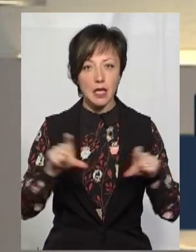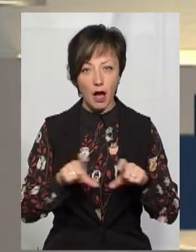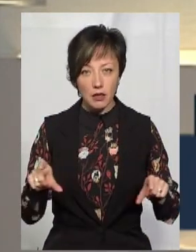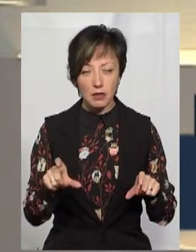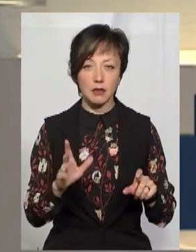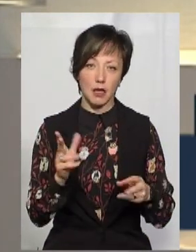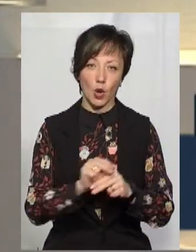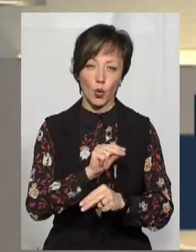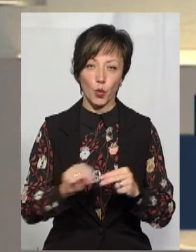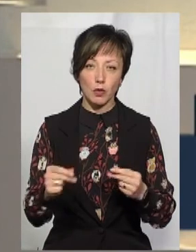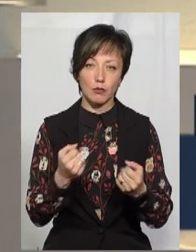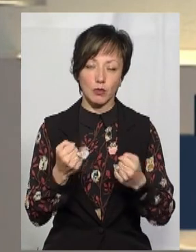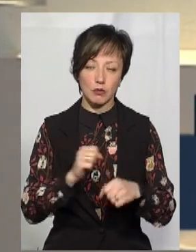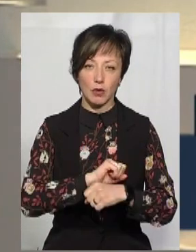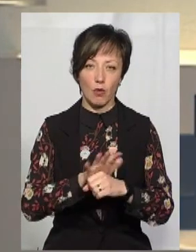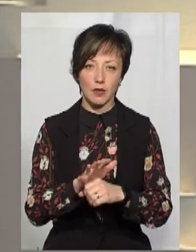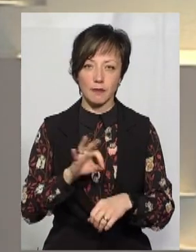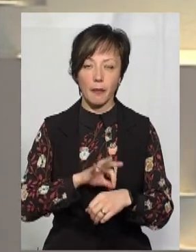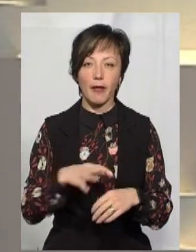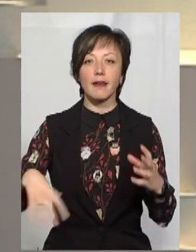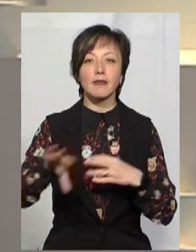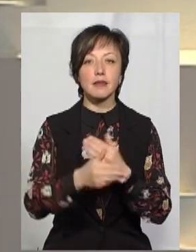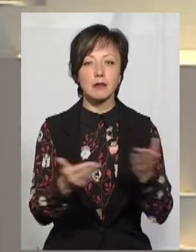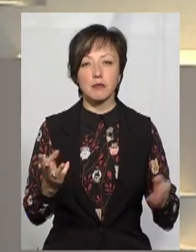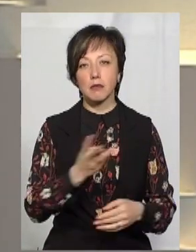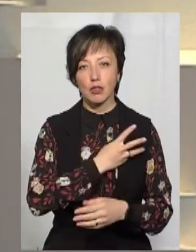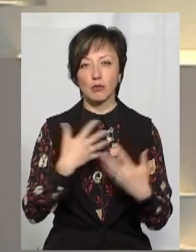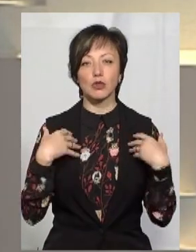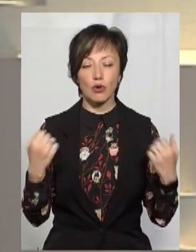які орієнтовані на боротьбу із ковід. Усім